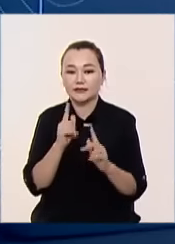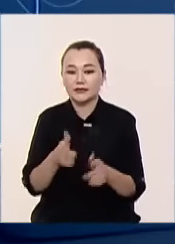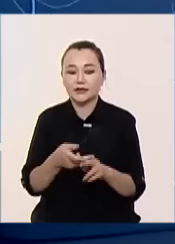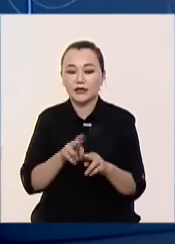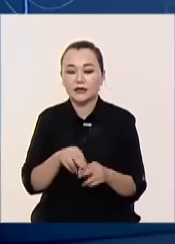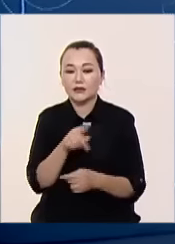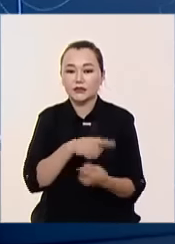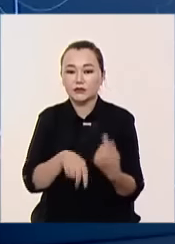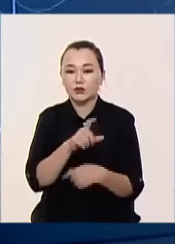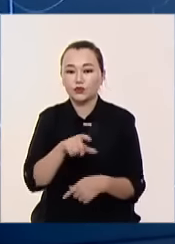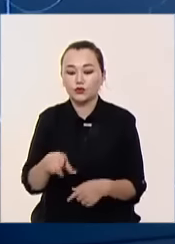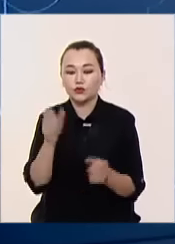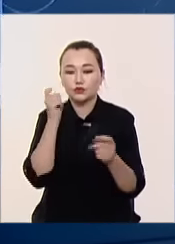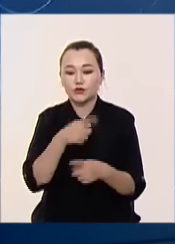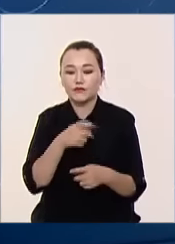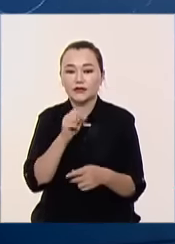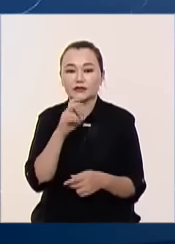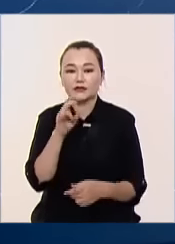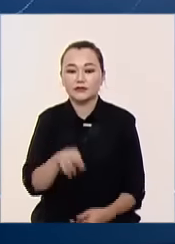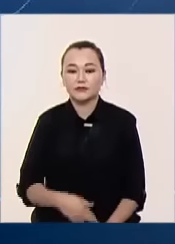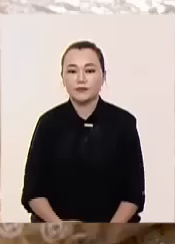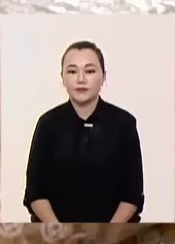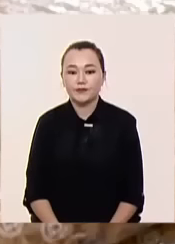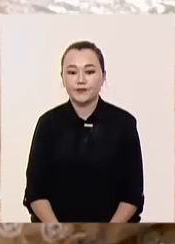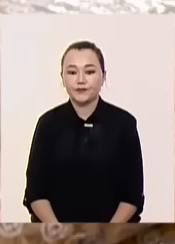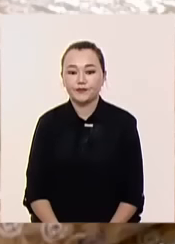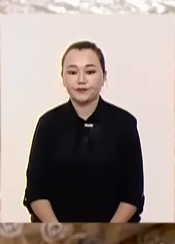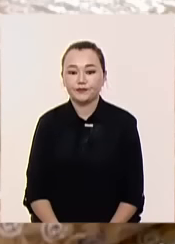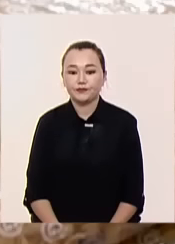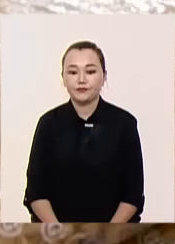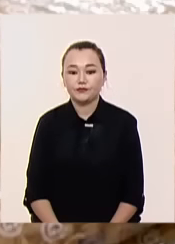это бизнесмены, узнавала Анастасия Новикова.